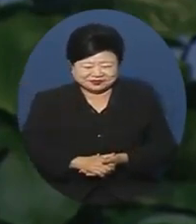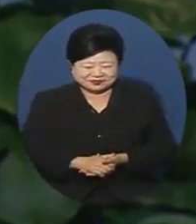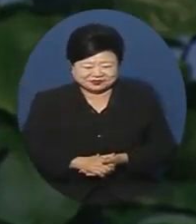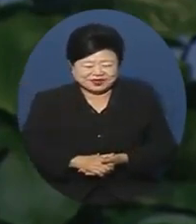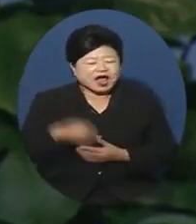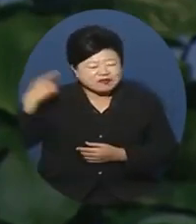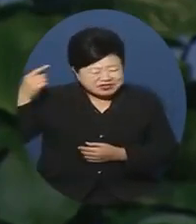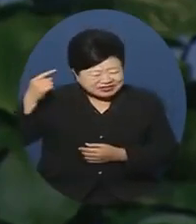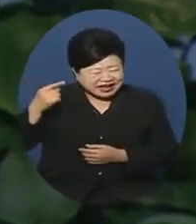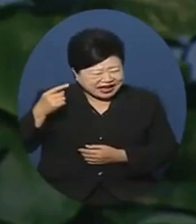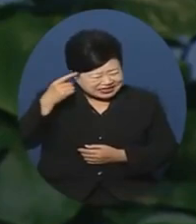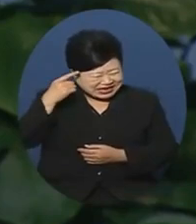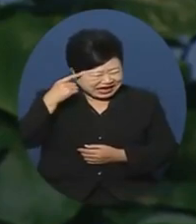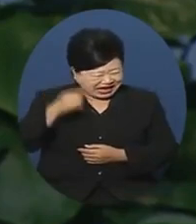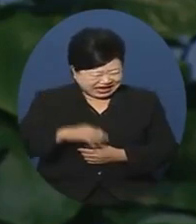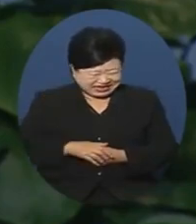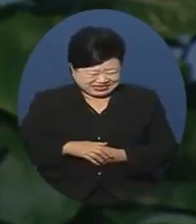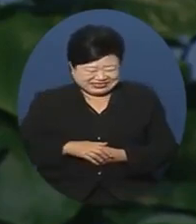미쳤구나.